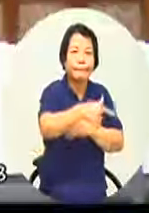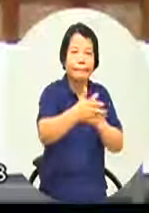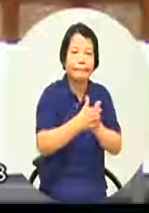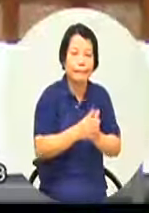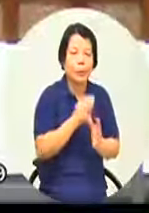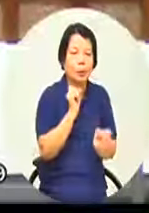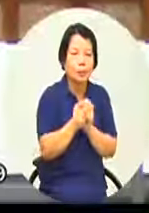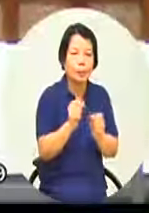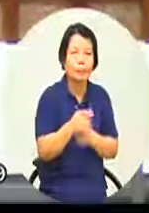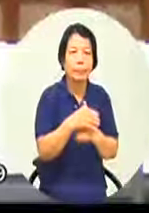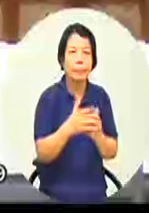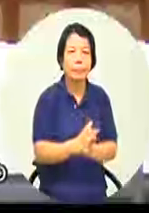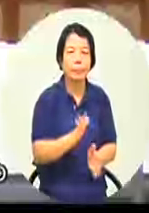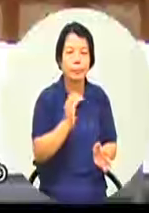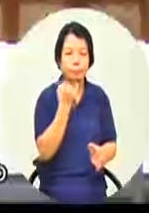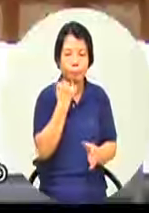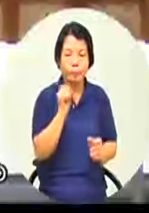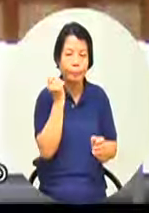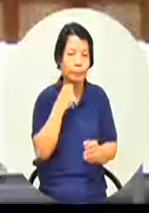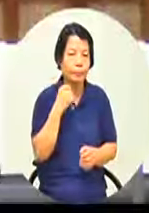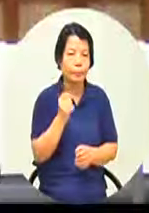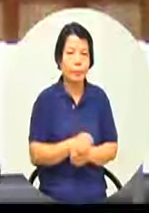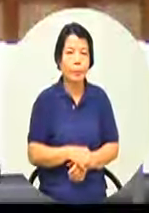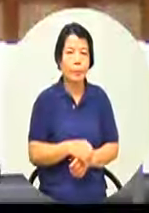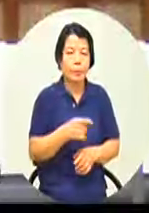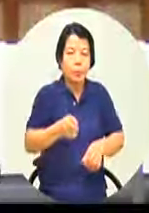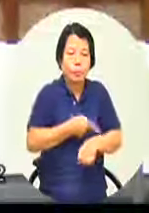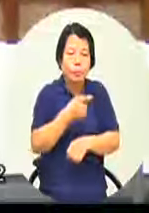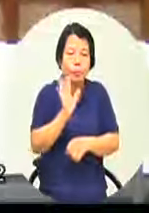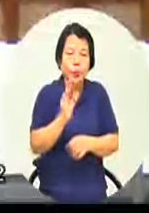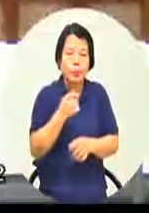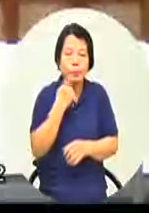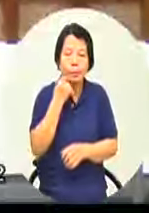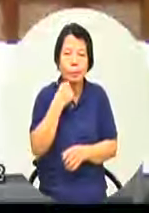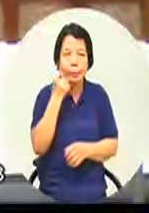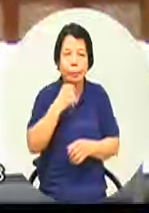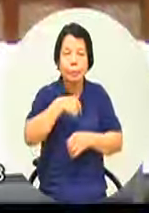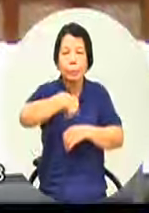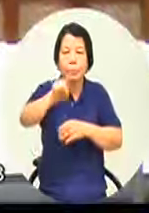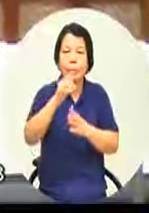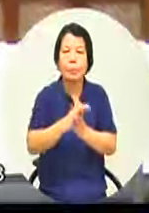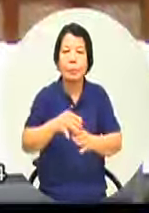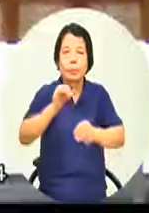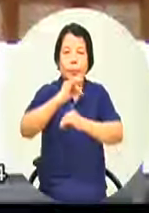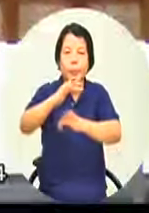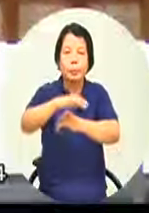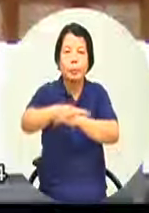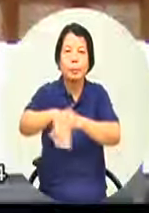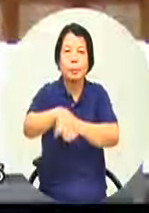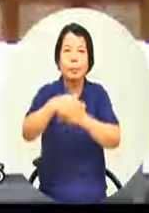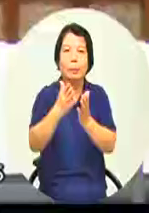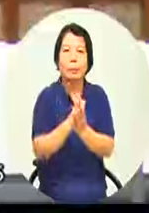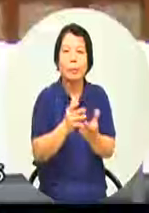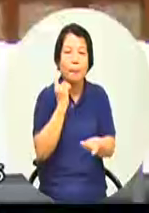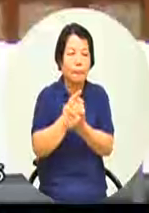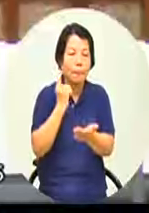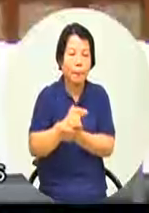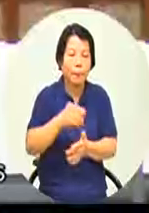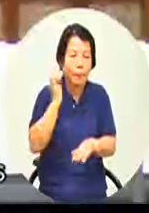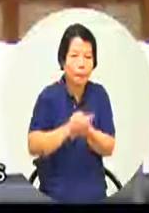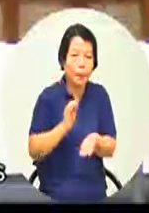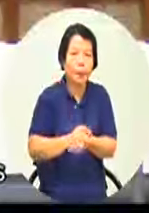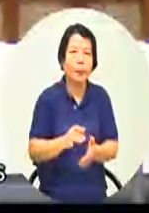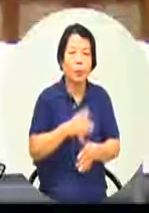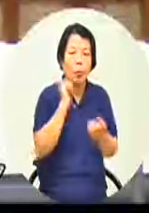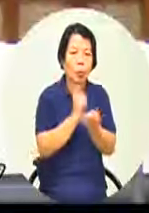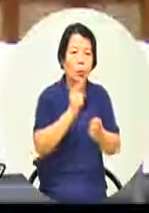的背啊，我可能并不是习惯去量贩店的，但是不见得，我这样讲并不是量贩店每一次都便宜，这